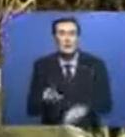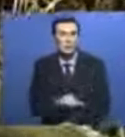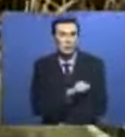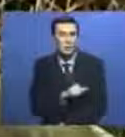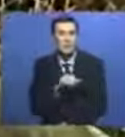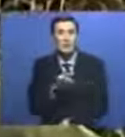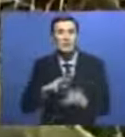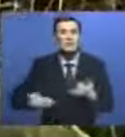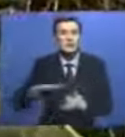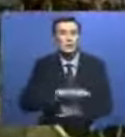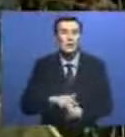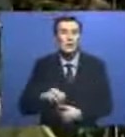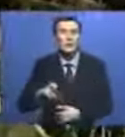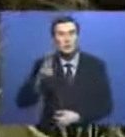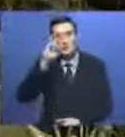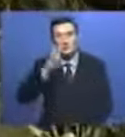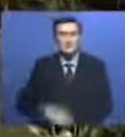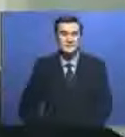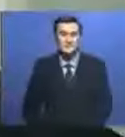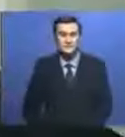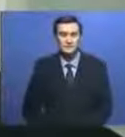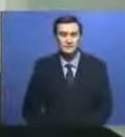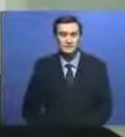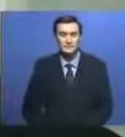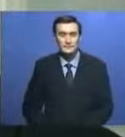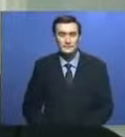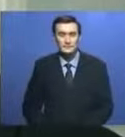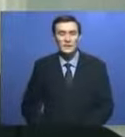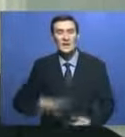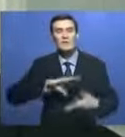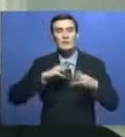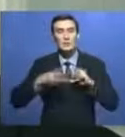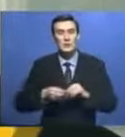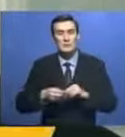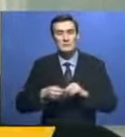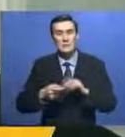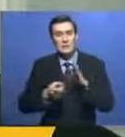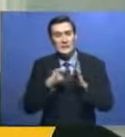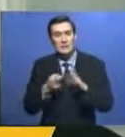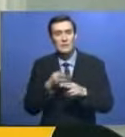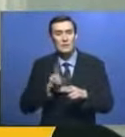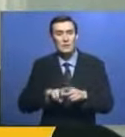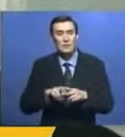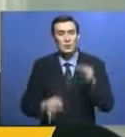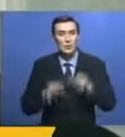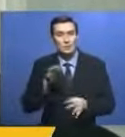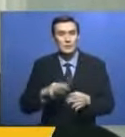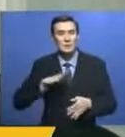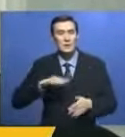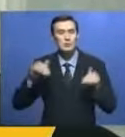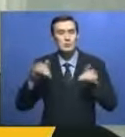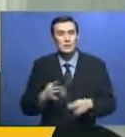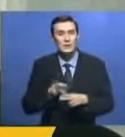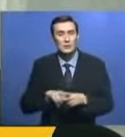наркотика по территории союзных стран. В результате расследования уголовного дела было установлено, что